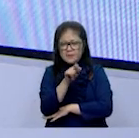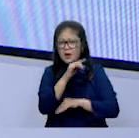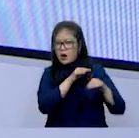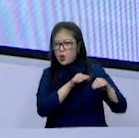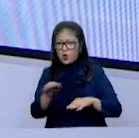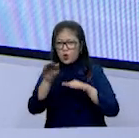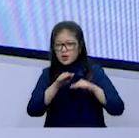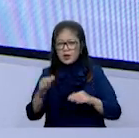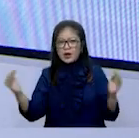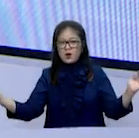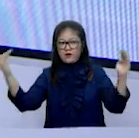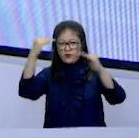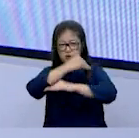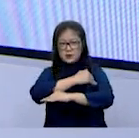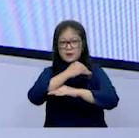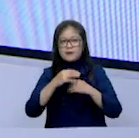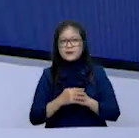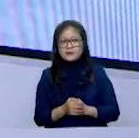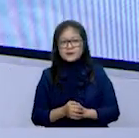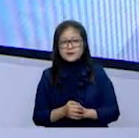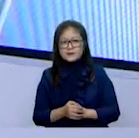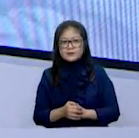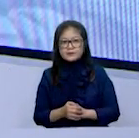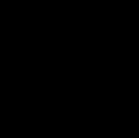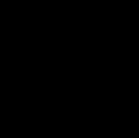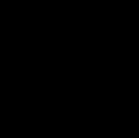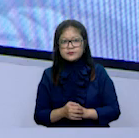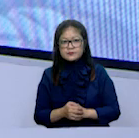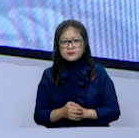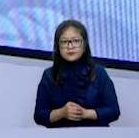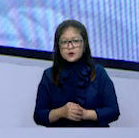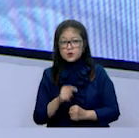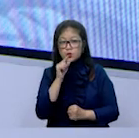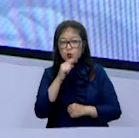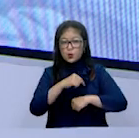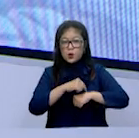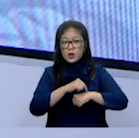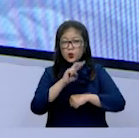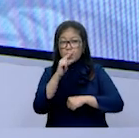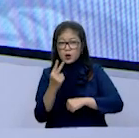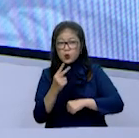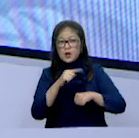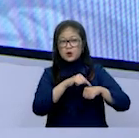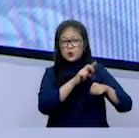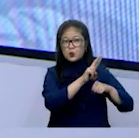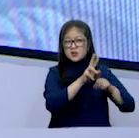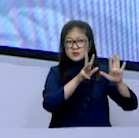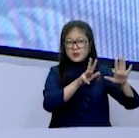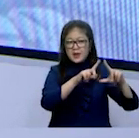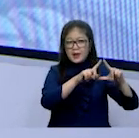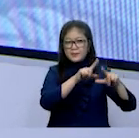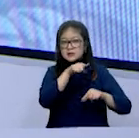control flow ya selanjutnya pemirsa bagi Anda yang kembali kode kedua yakni 29 April hingga